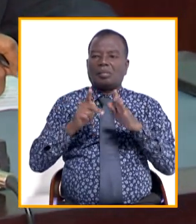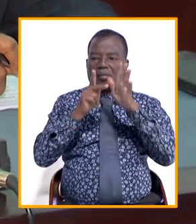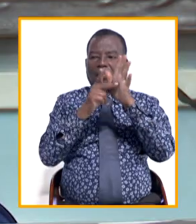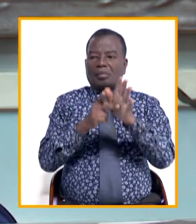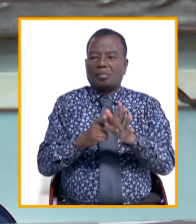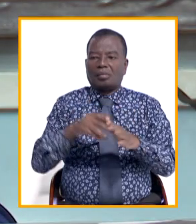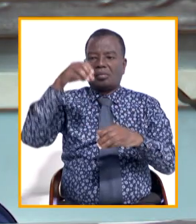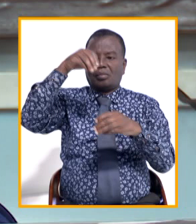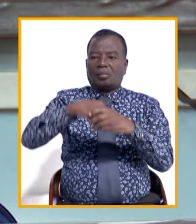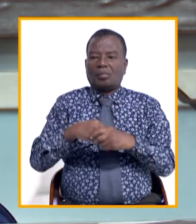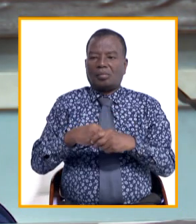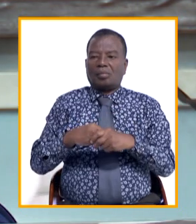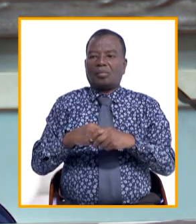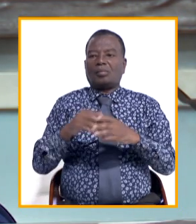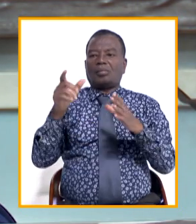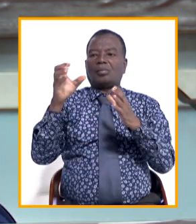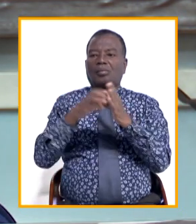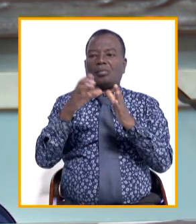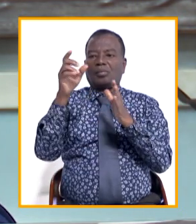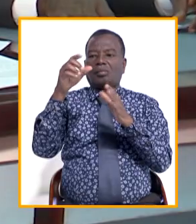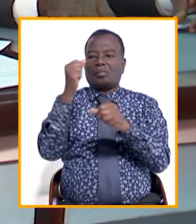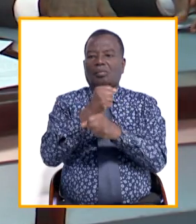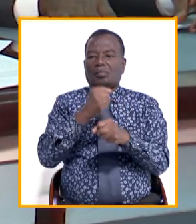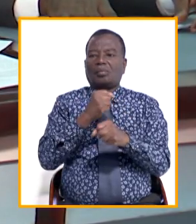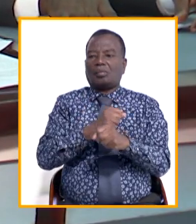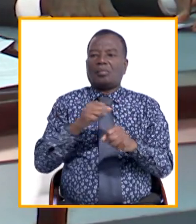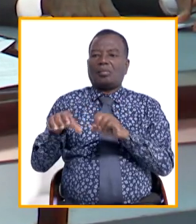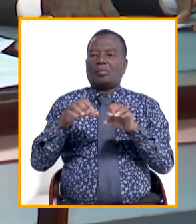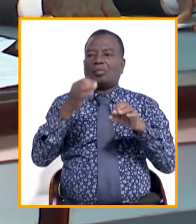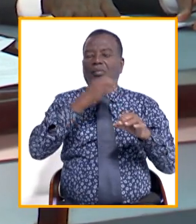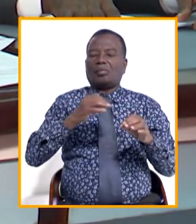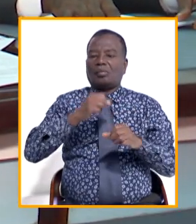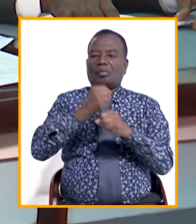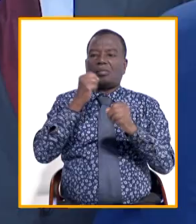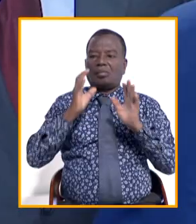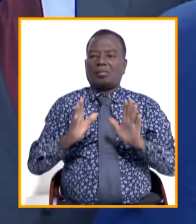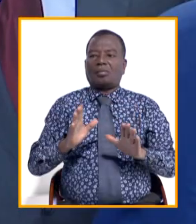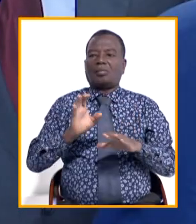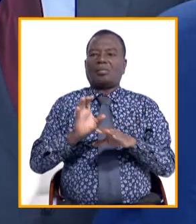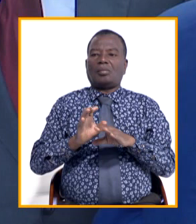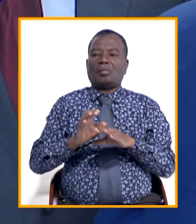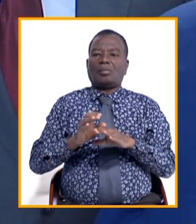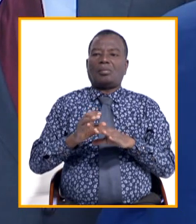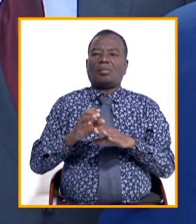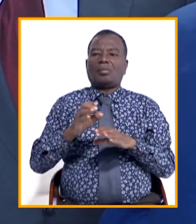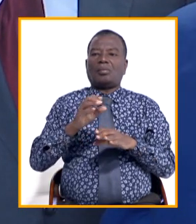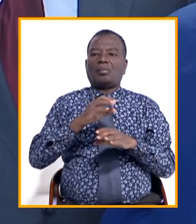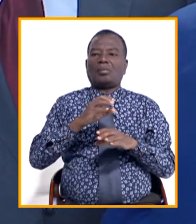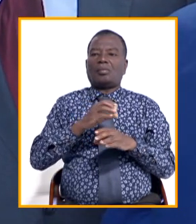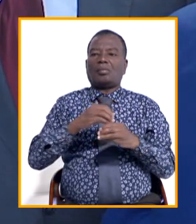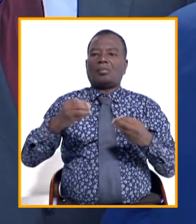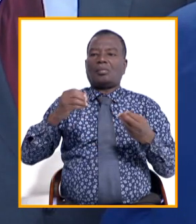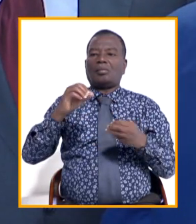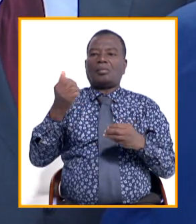contenu du projet de loi relatif au Code du travail qu'il vient défendre en faveur des travailleurs de Côte d'Ivoire. La majorité civile a été ramenée